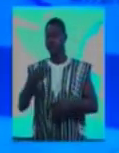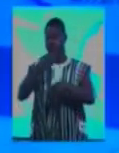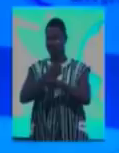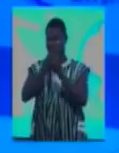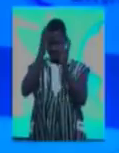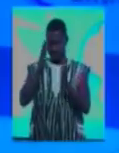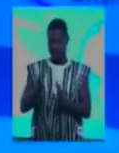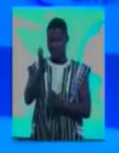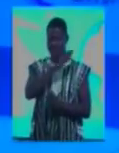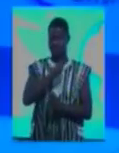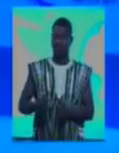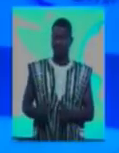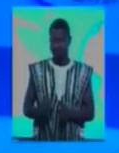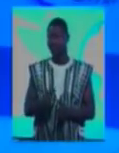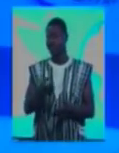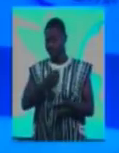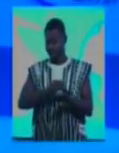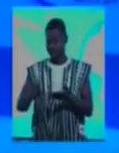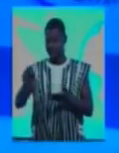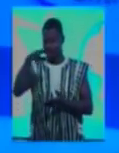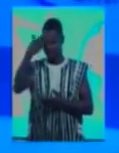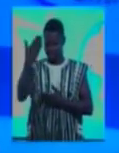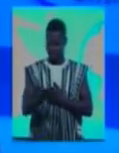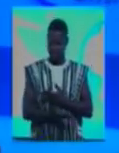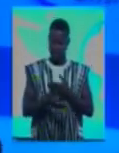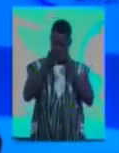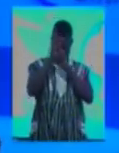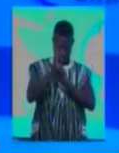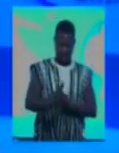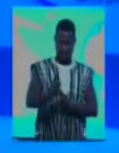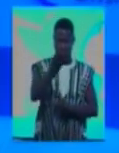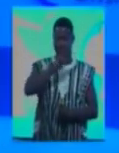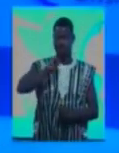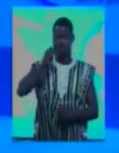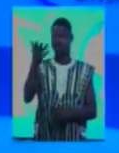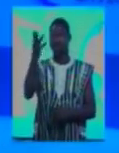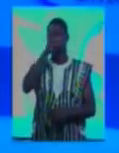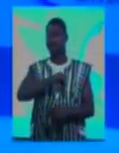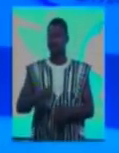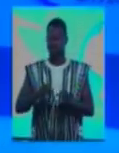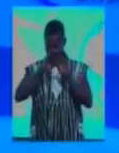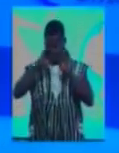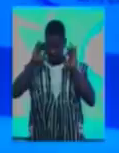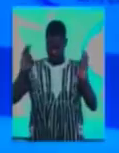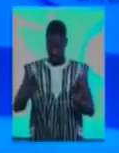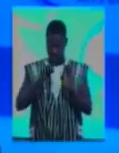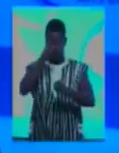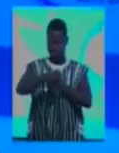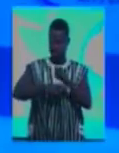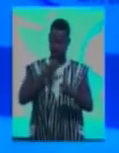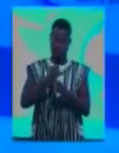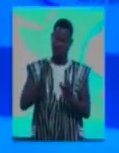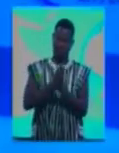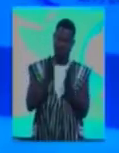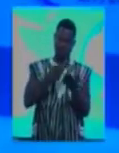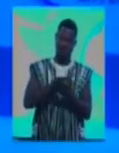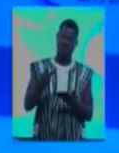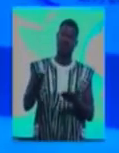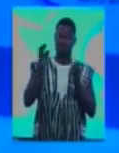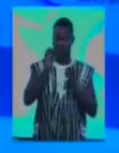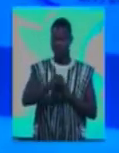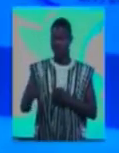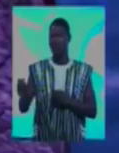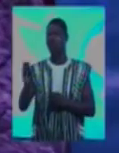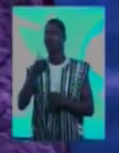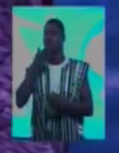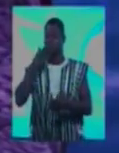collectif Modèle et écrivaine invitée d'honneur de la 15e Foire internationale du livre de Ouagadougou. Bonjour